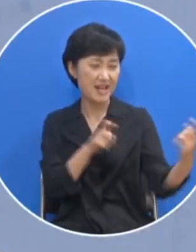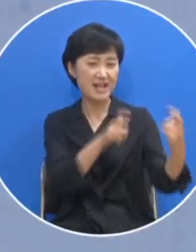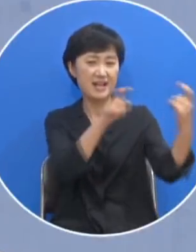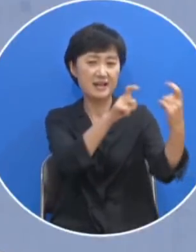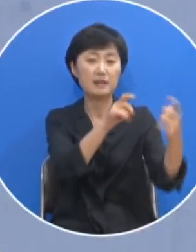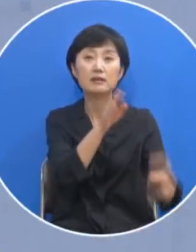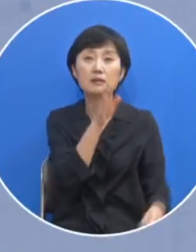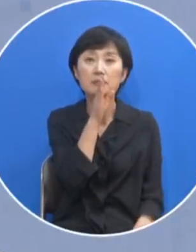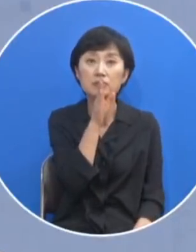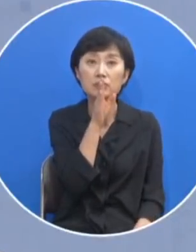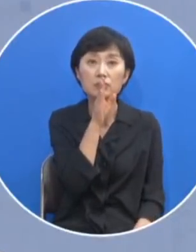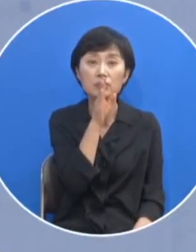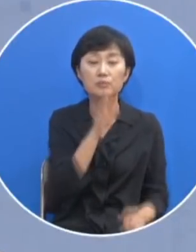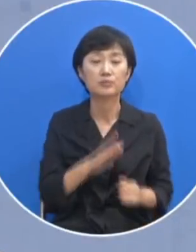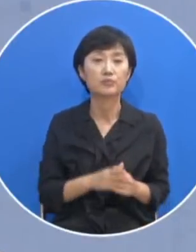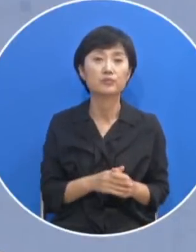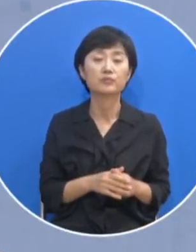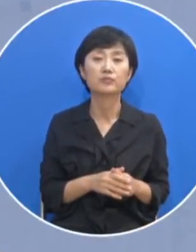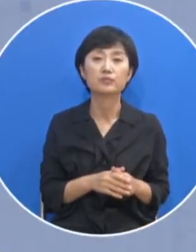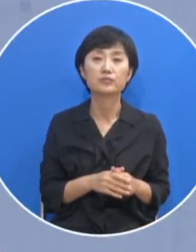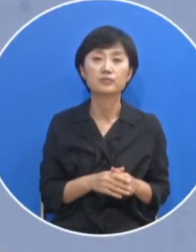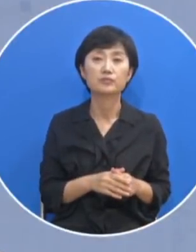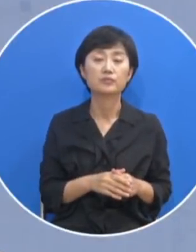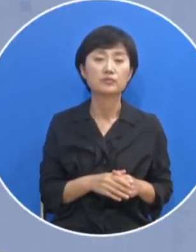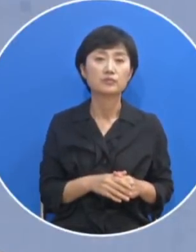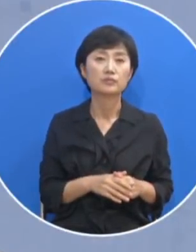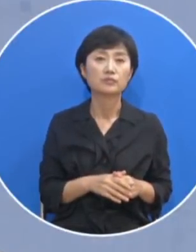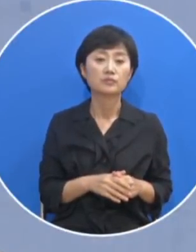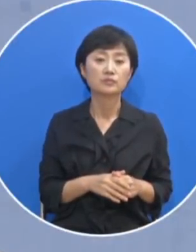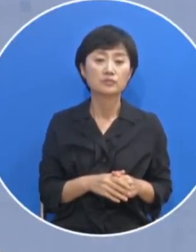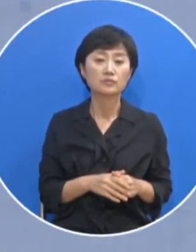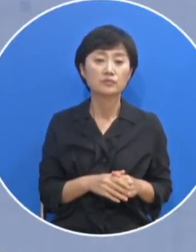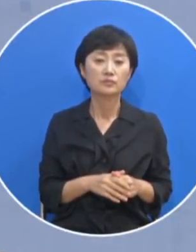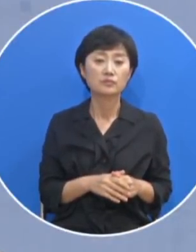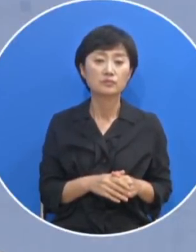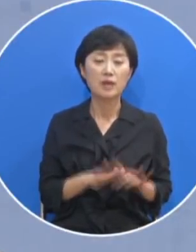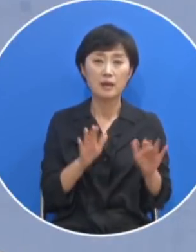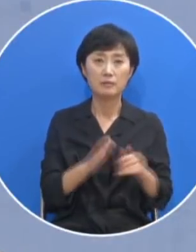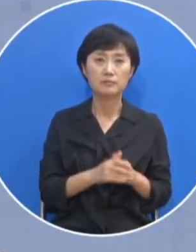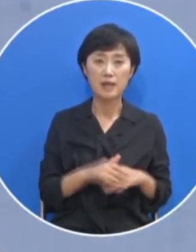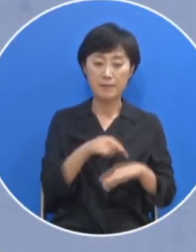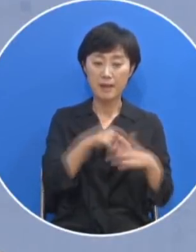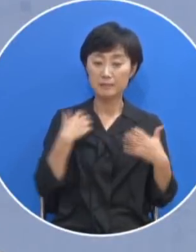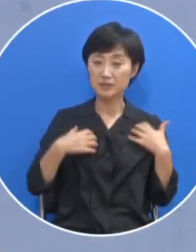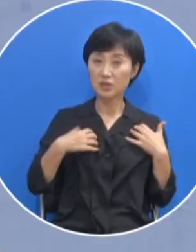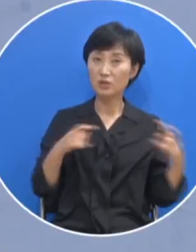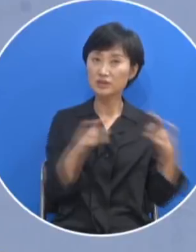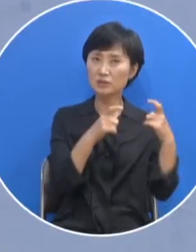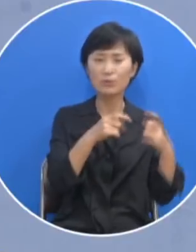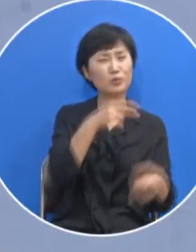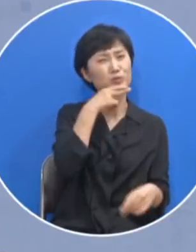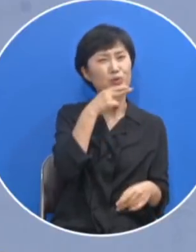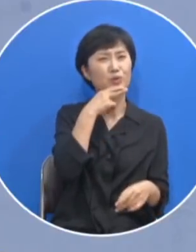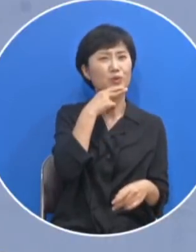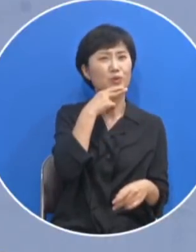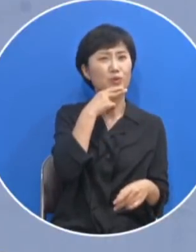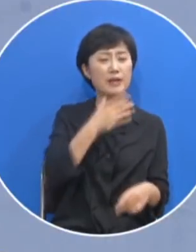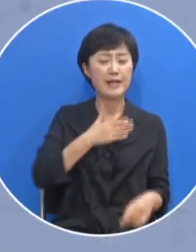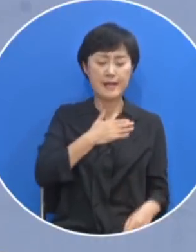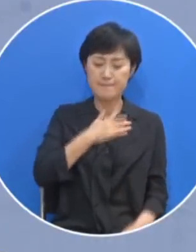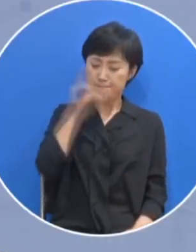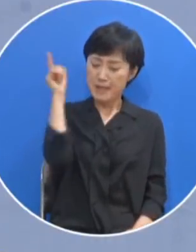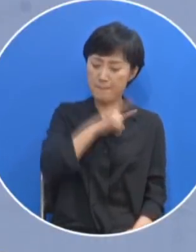poor 하게 해줄게 써 얘기 어어 더 즐거울 때 선물 까 5u 주거나 폴트 싸움으로